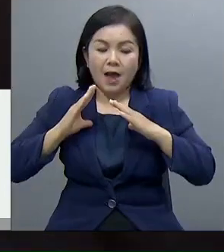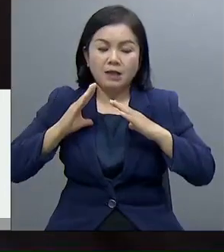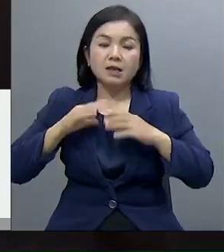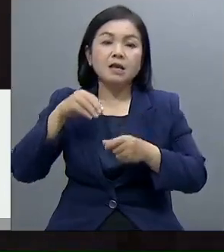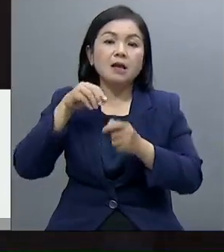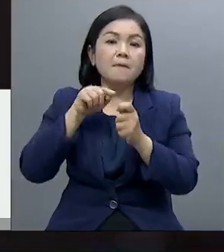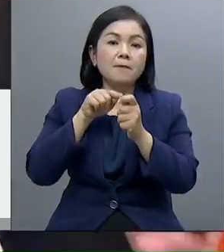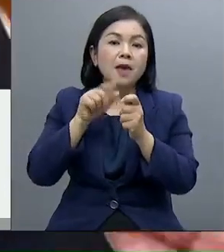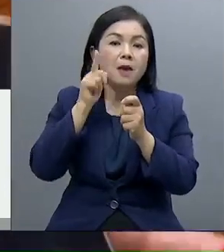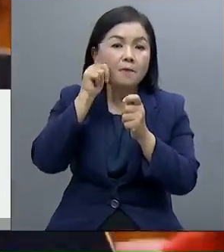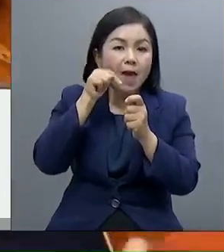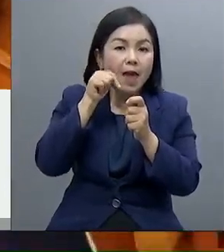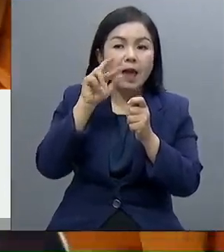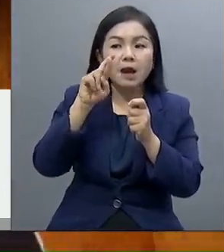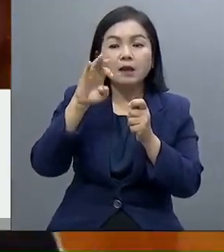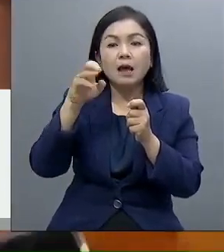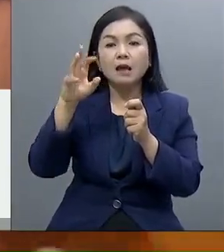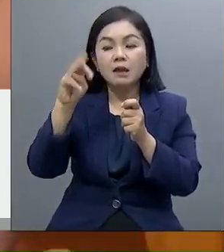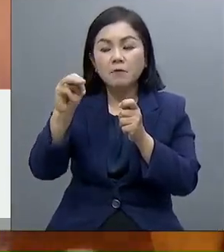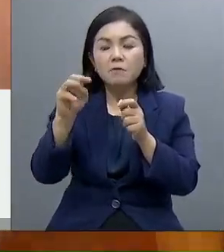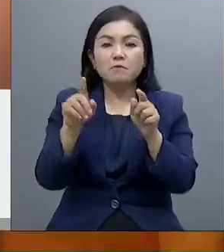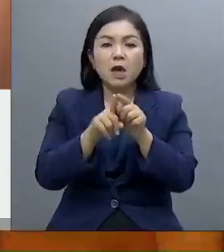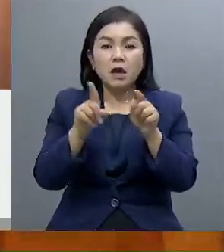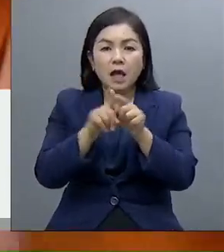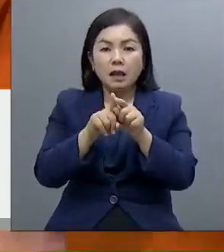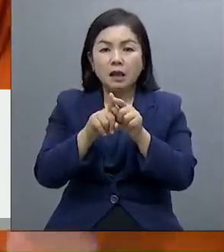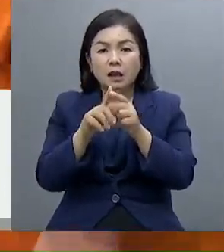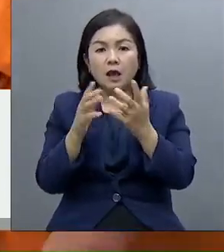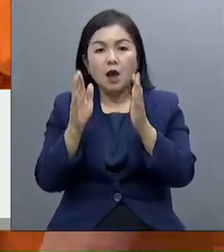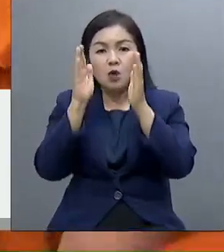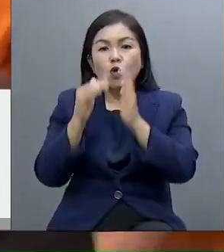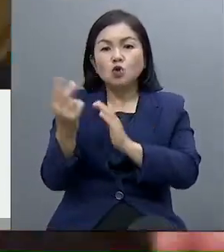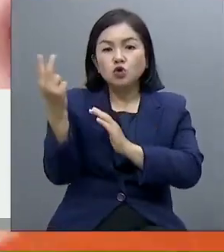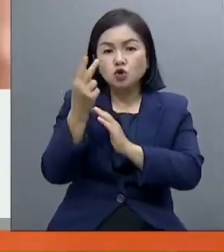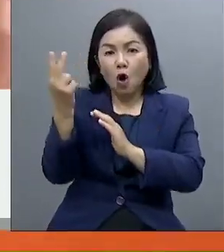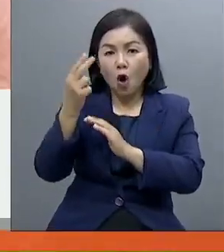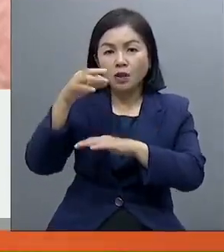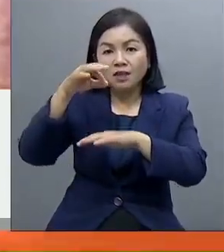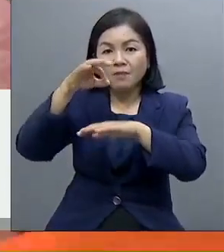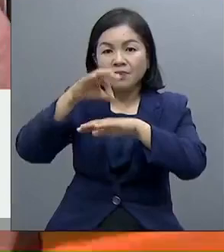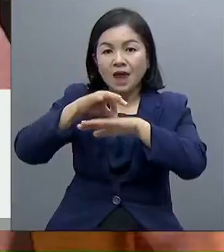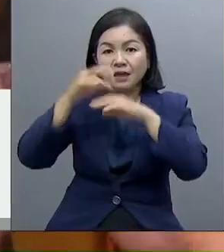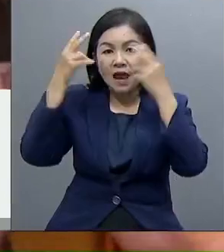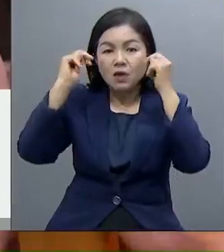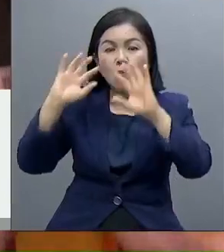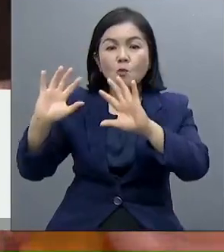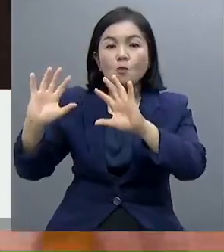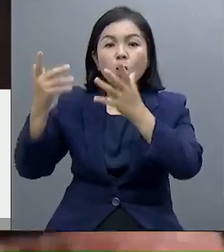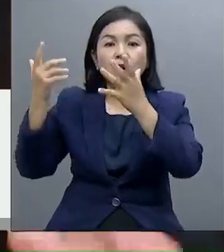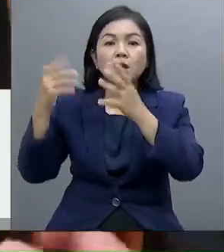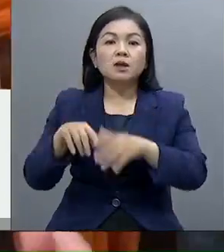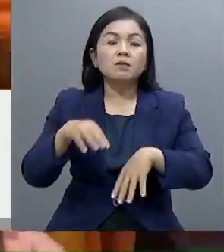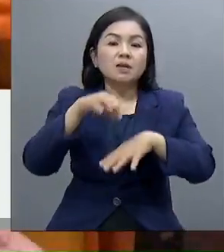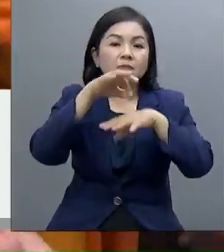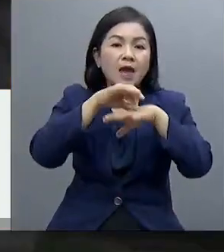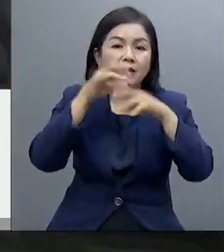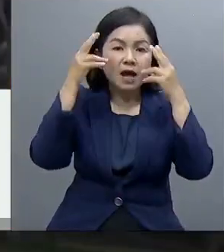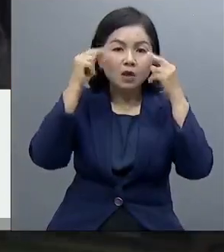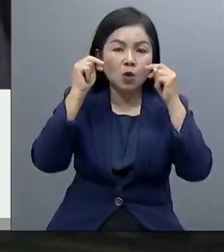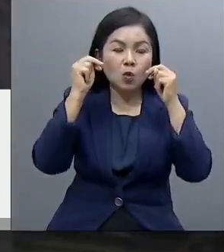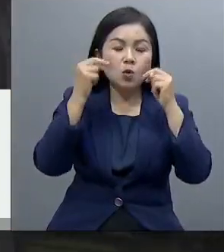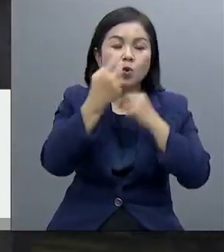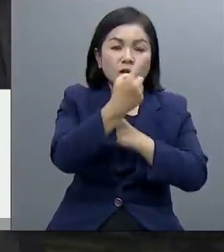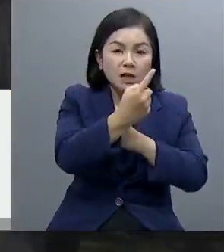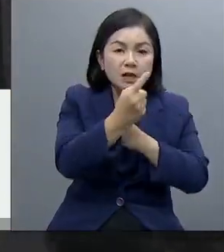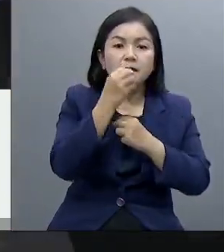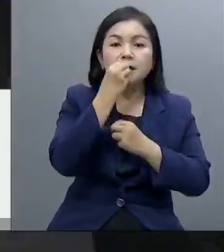ซึ่งงานนี้นะคะก็จะมีอดีตนายกรัฐมนตรี2คนแล้วก็มีนายกคนปัจจุบันอีก1คนค่ะซึ่งนายทักษิณนะคะเดินทางม